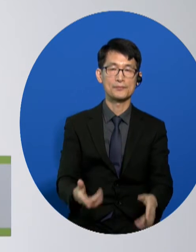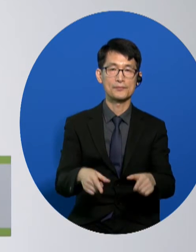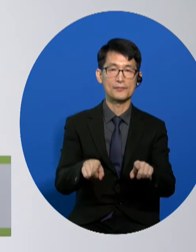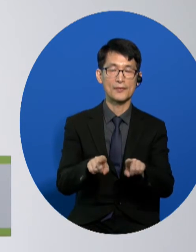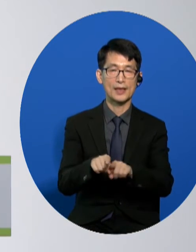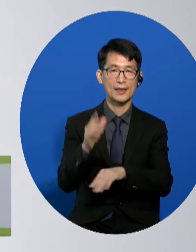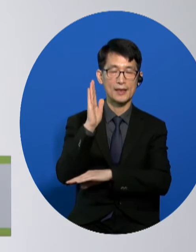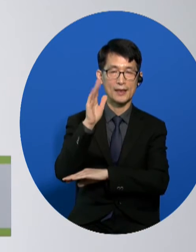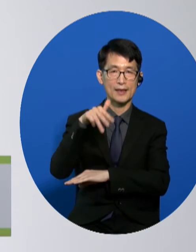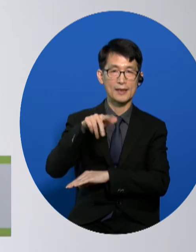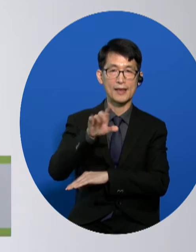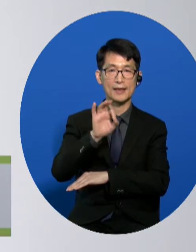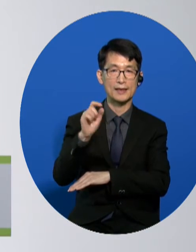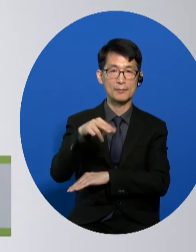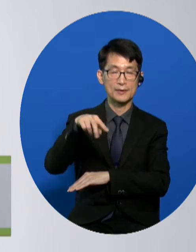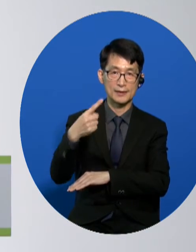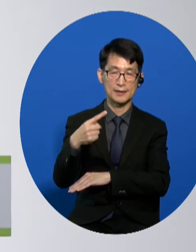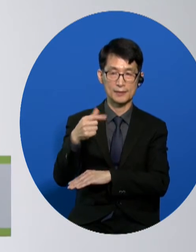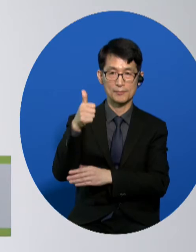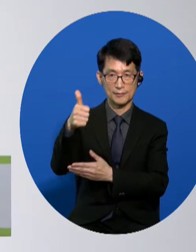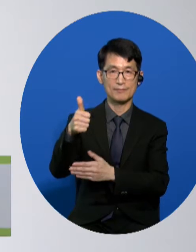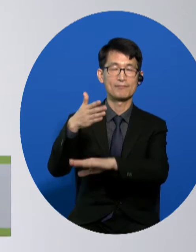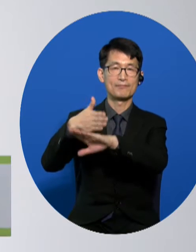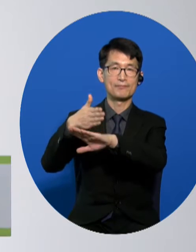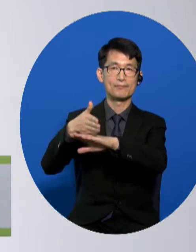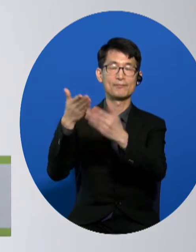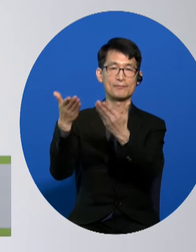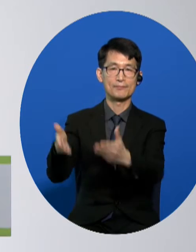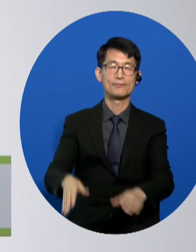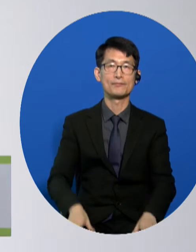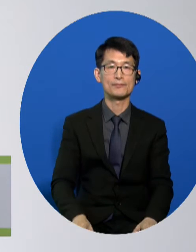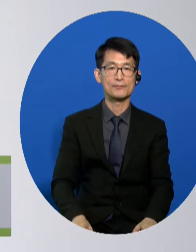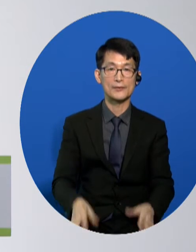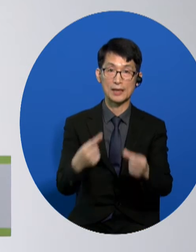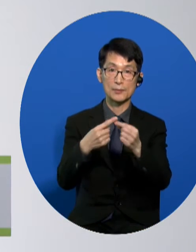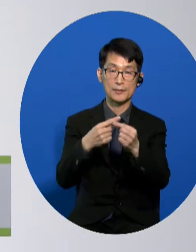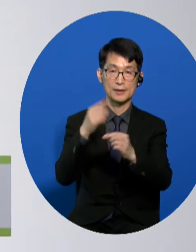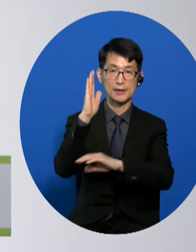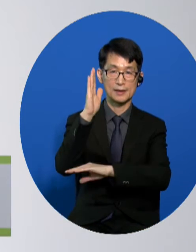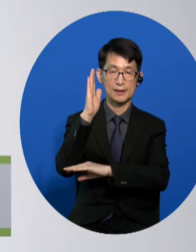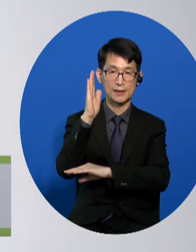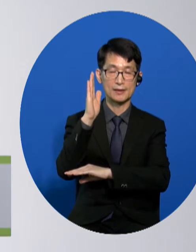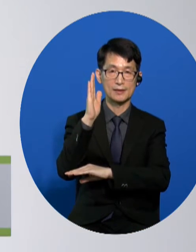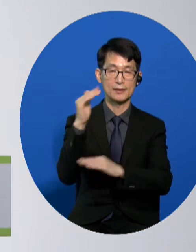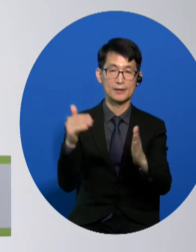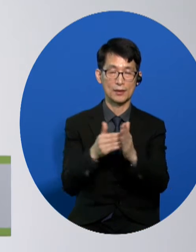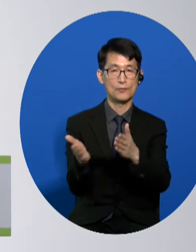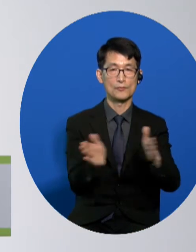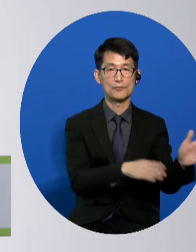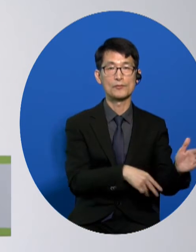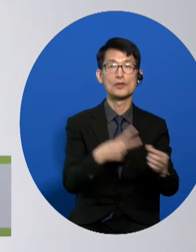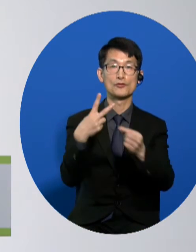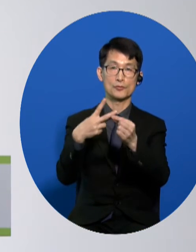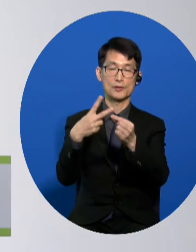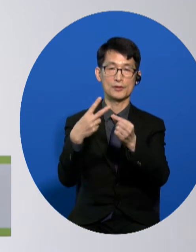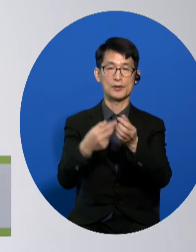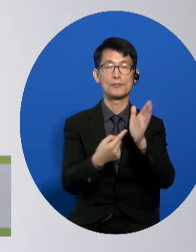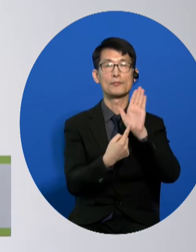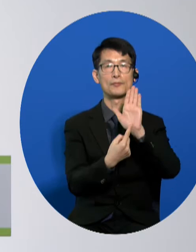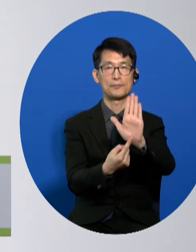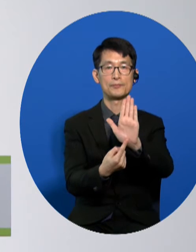서스턴 부대표님께 감사드리겠습니다. 첫 번째 기조 세션 여러분과 함께하고 있습니다. 두 번째 발표 청해